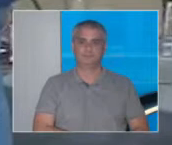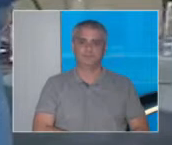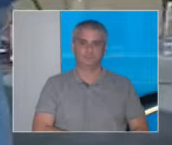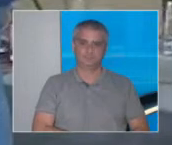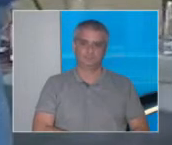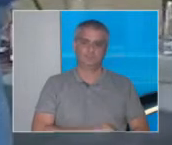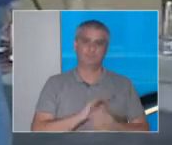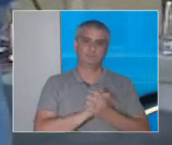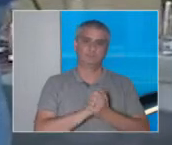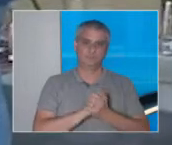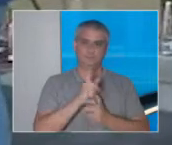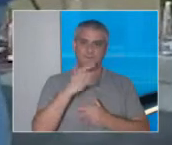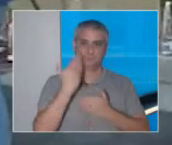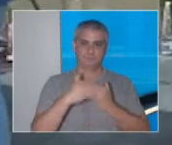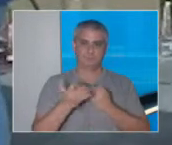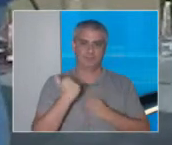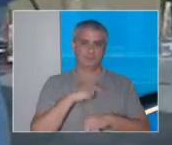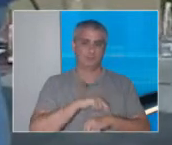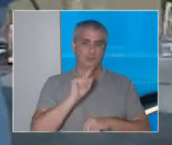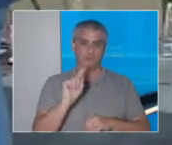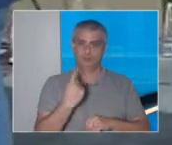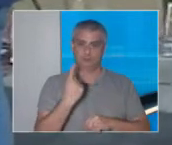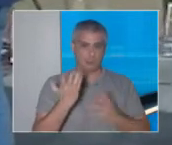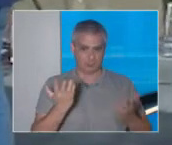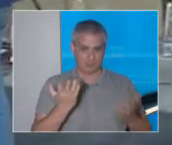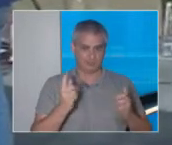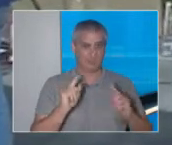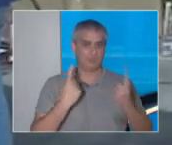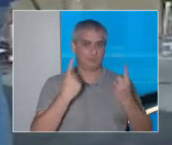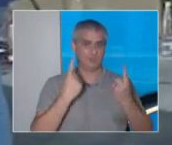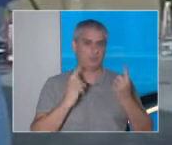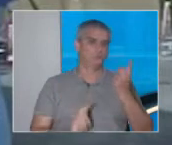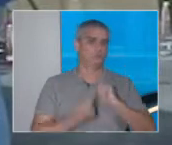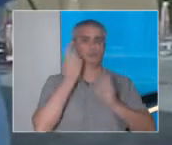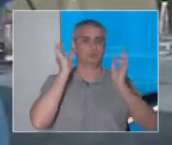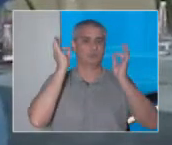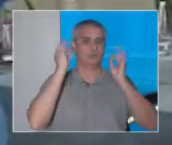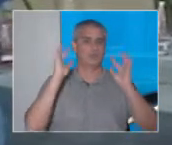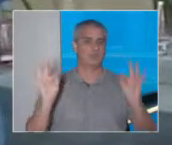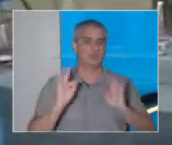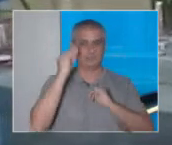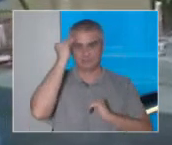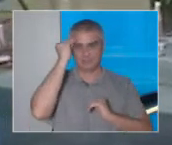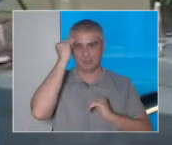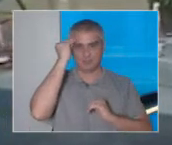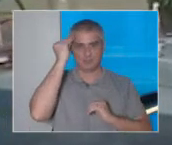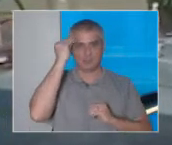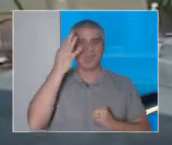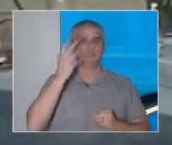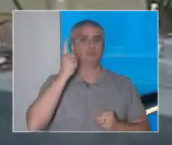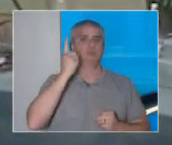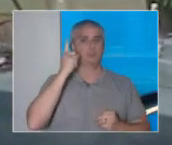שלום יובל, ערב טוב. כאן הסתיים לפני שעה קלה אירוע יוצא דופן, טקס זיכרון לציון 50